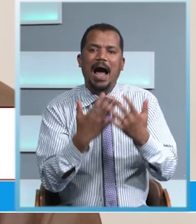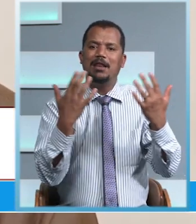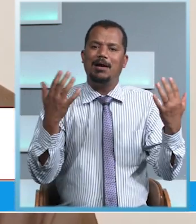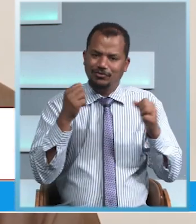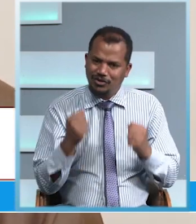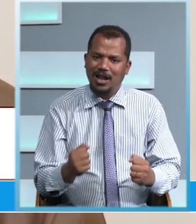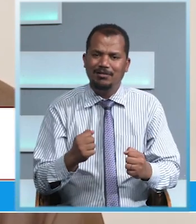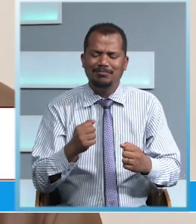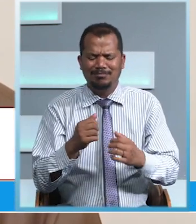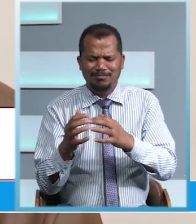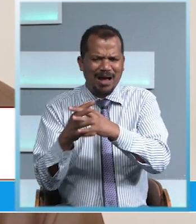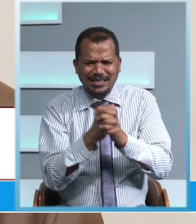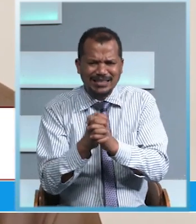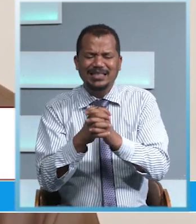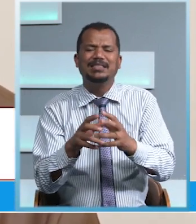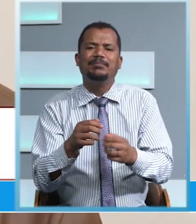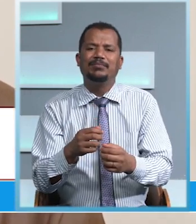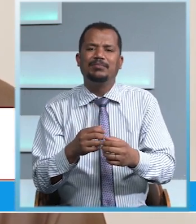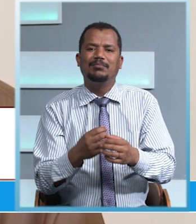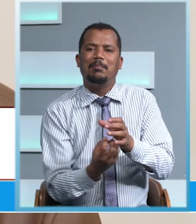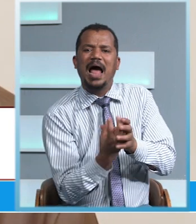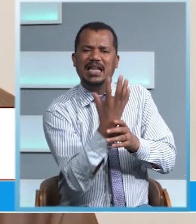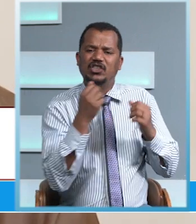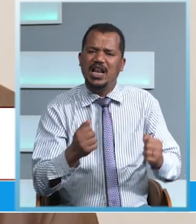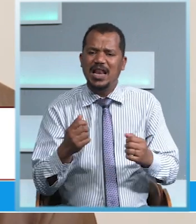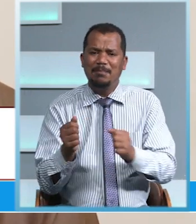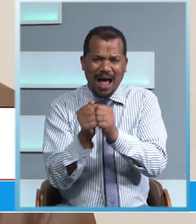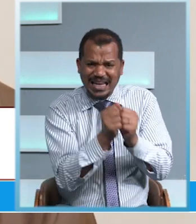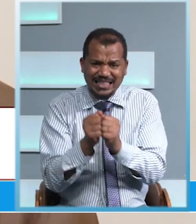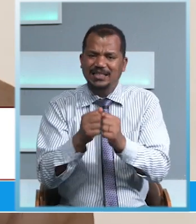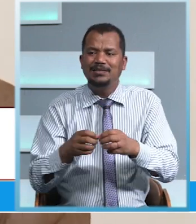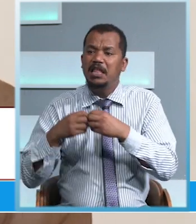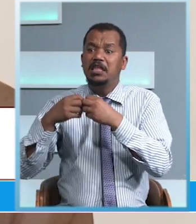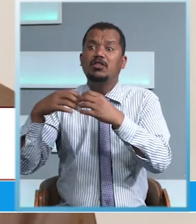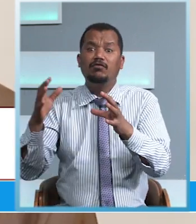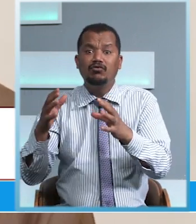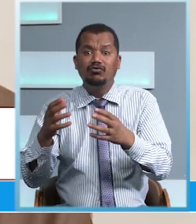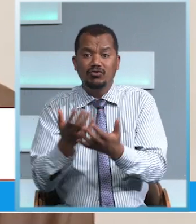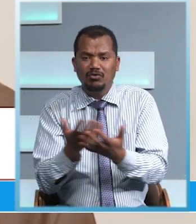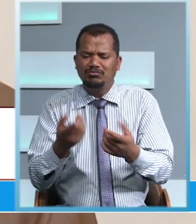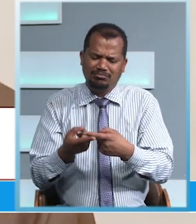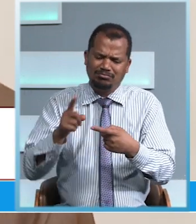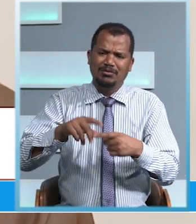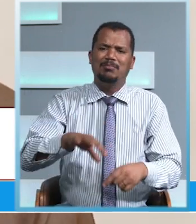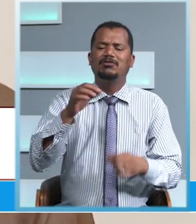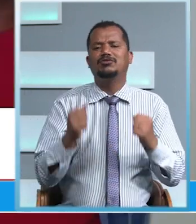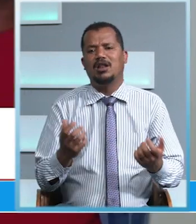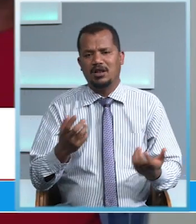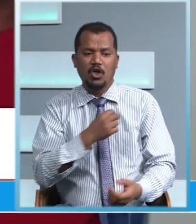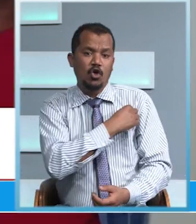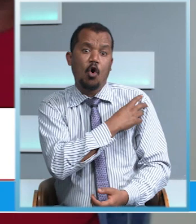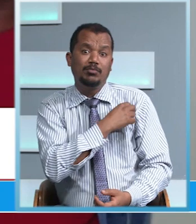ማልማት እንችላለን። በአንድነት ማደግ እንችላለን። በአንድነት የጠፉ ንብረቶችን መመለስ ማስገኘት እንችላለን ማለት